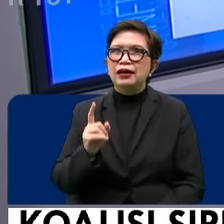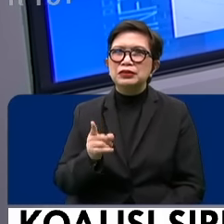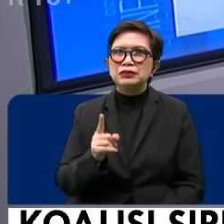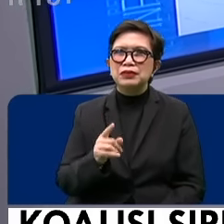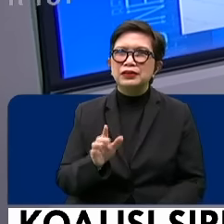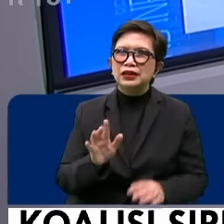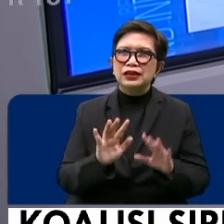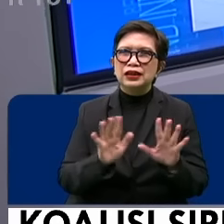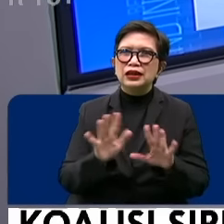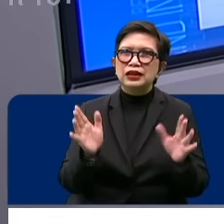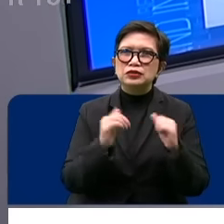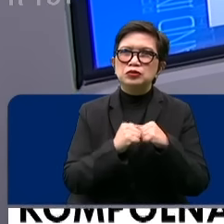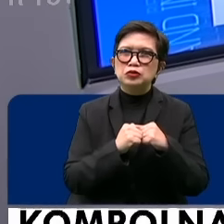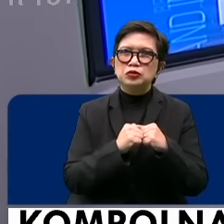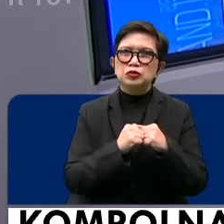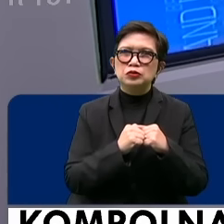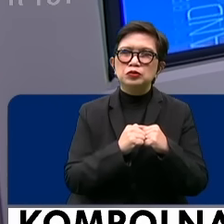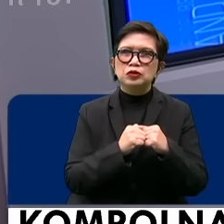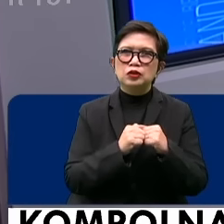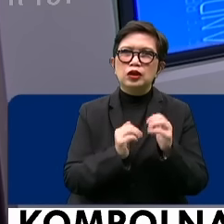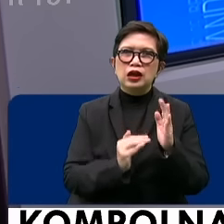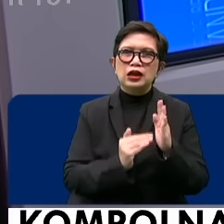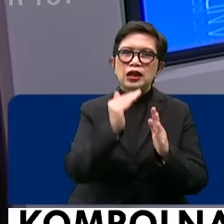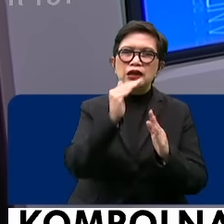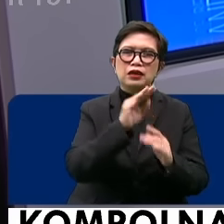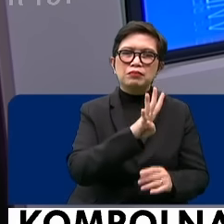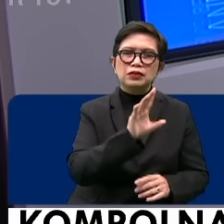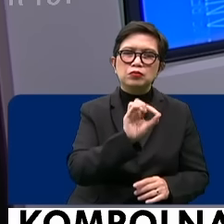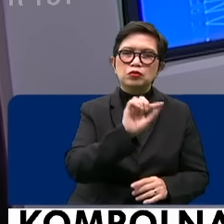Pak, dinaikkan 40-75%, Pak Maulana?